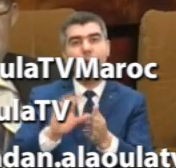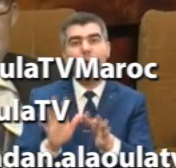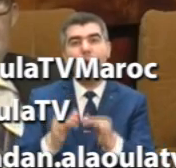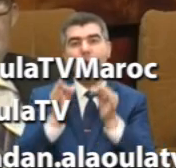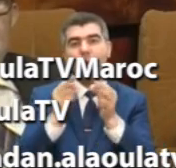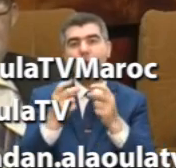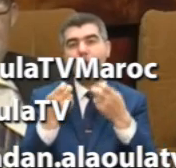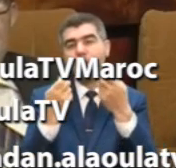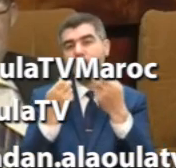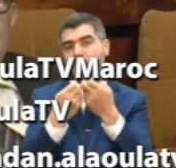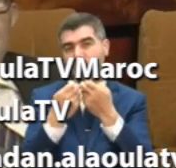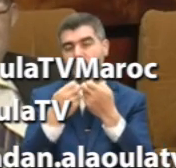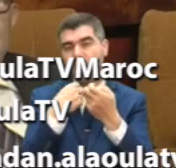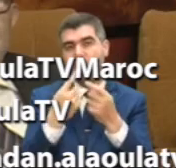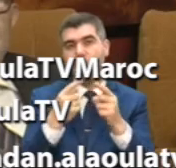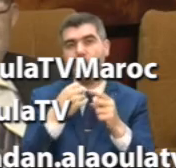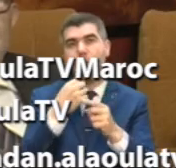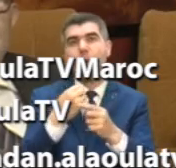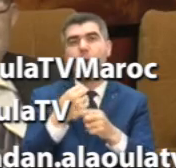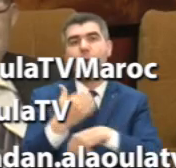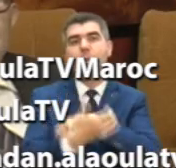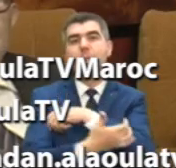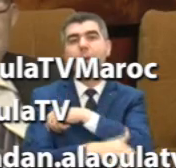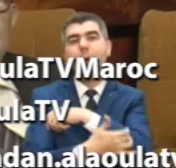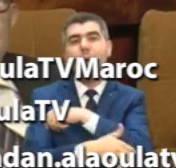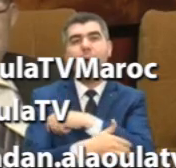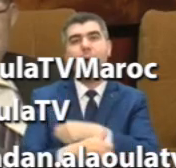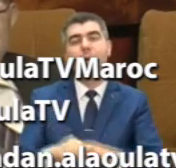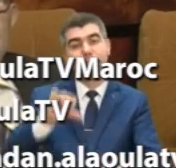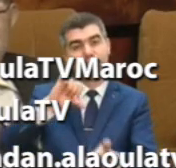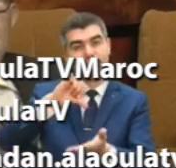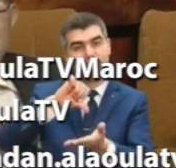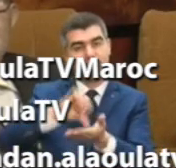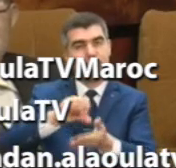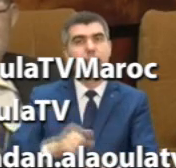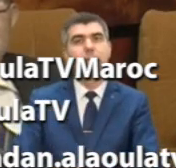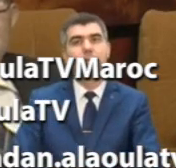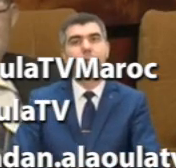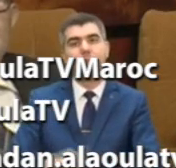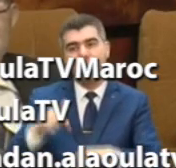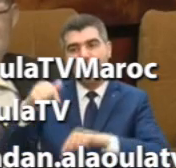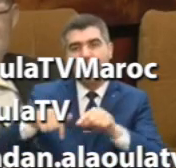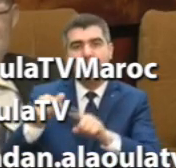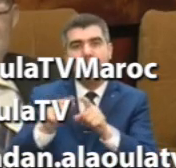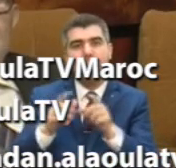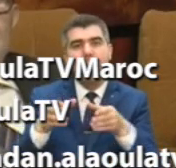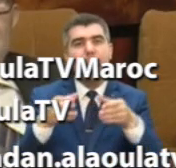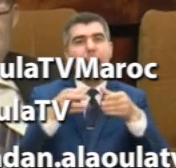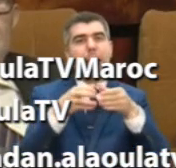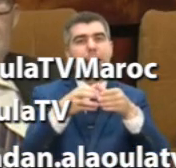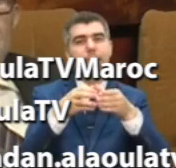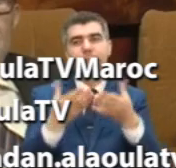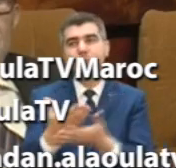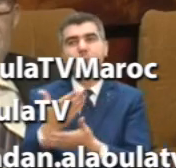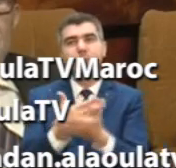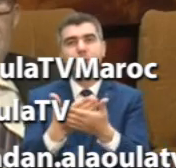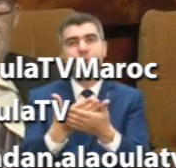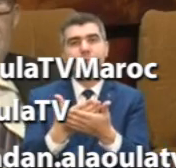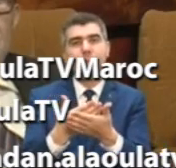أمثلة، مثلا إقليم الصورة اللي كانت تشرف التمثيل دياله، مثلا هناك أقسام السيد الوزير فيها